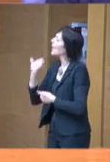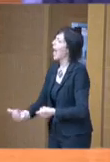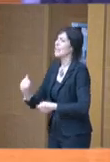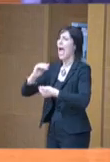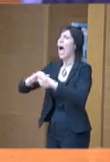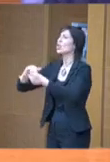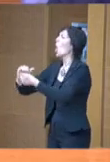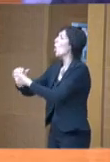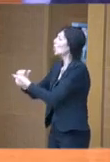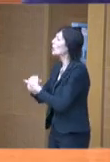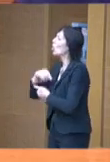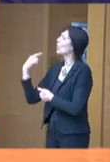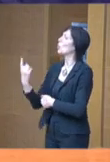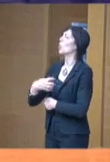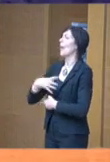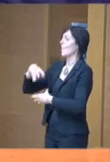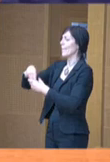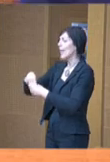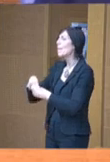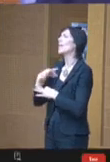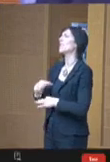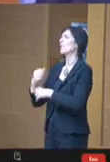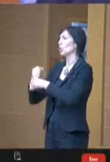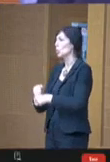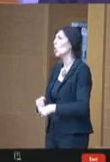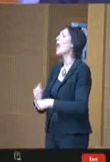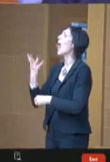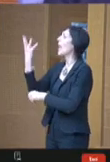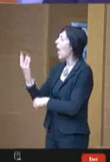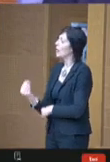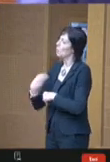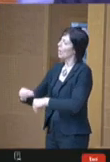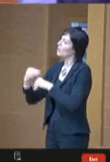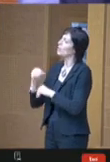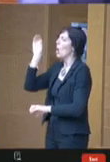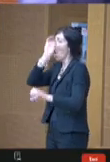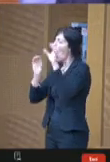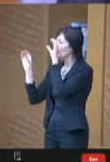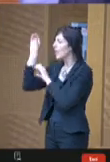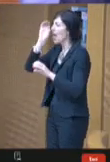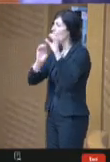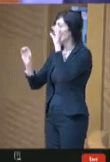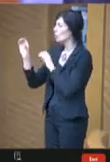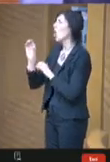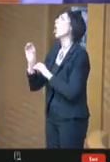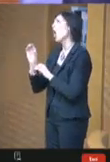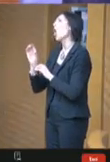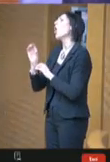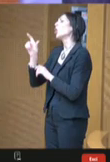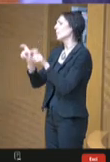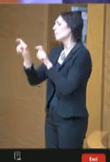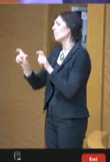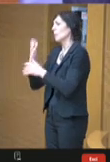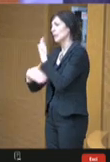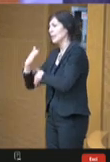e tutti i membri anche istituzionali e gli enti che partecipano all'osservatorio sulla condizione di vita delle persone con disabilità, e qui